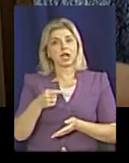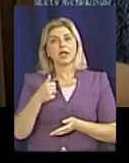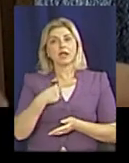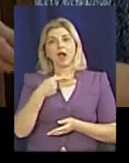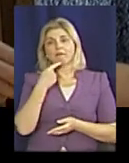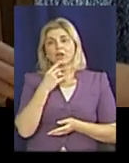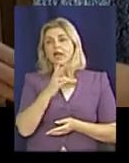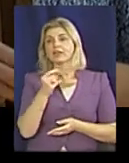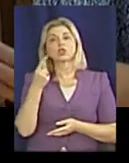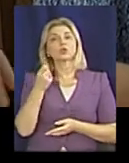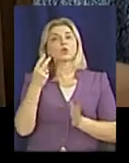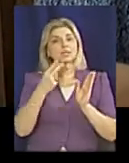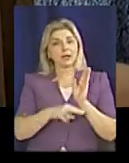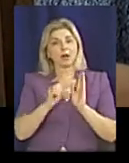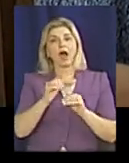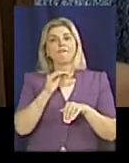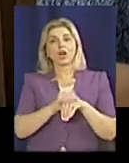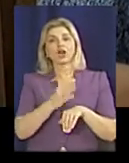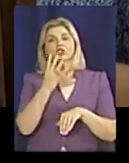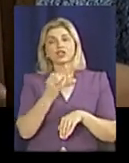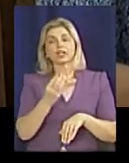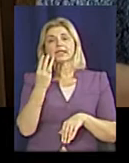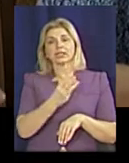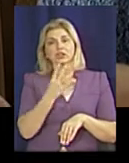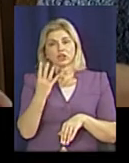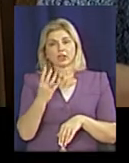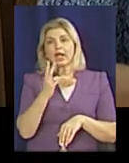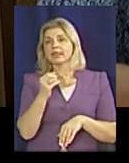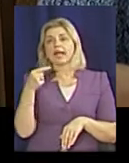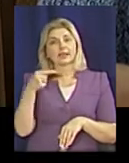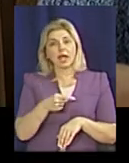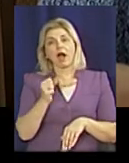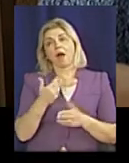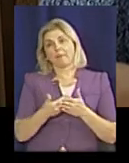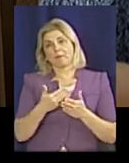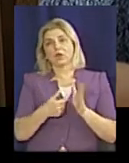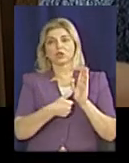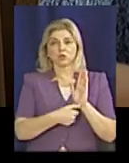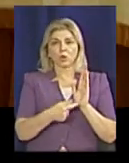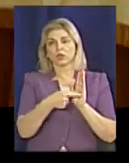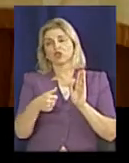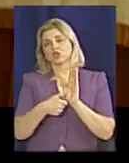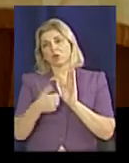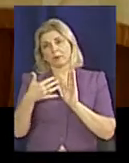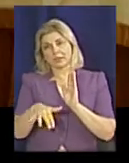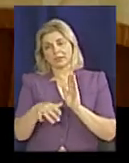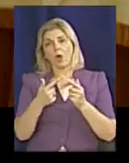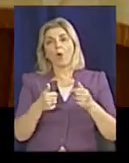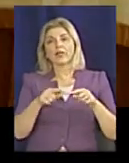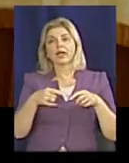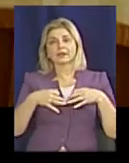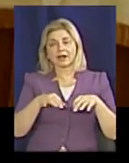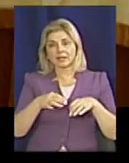не 170, а за фактом 434. Не 1000, а приблизно 600-650. У відділі транспорту